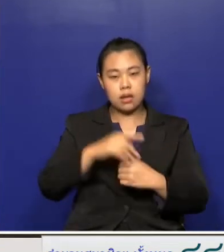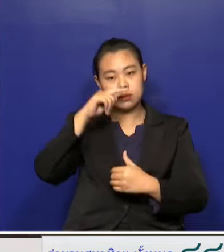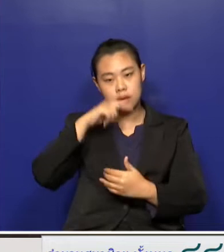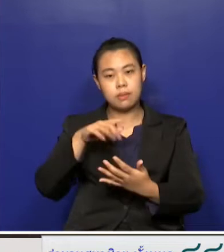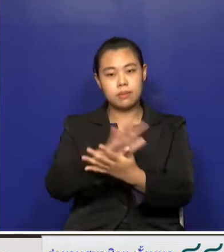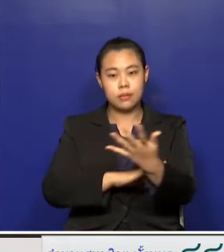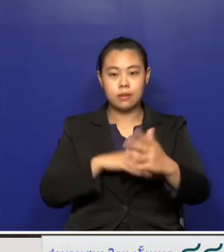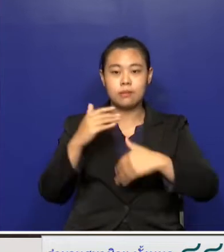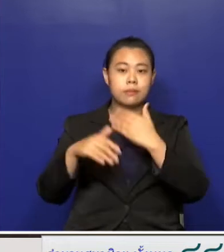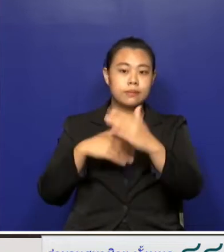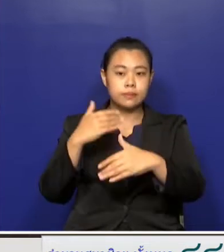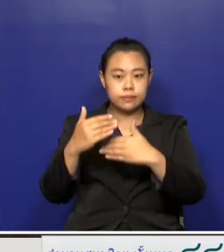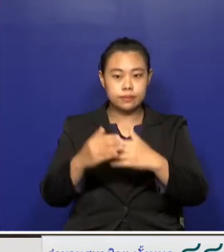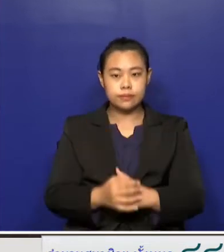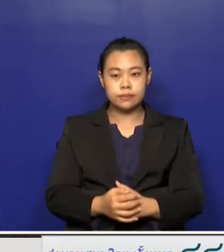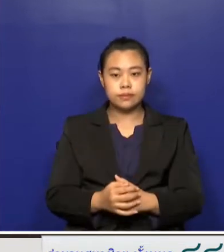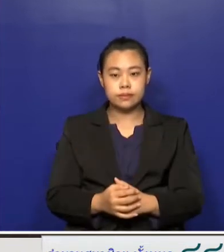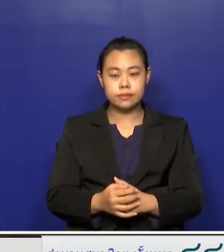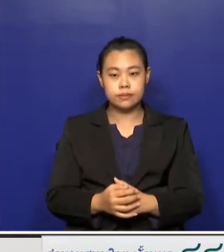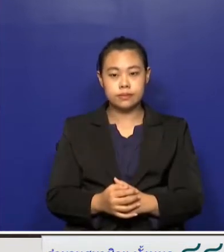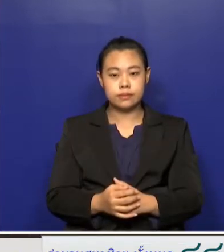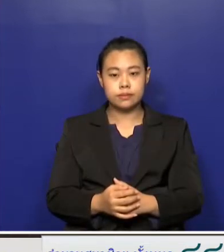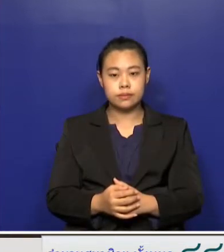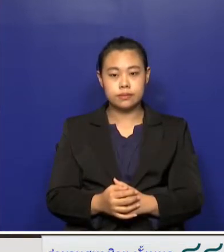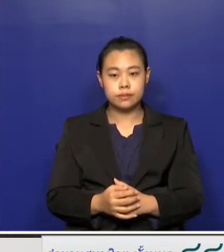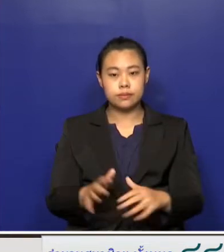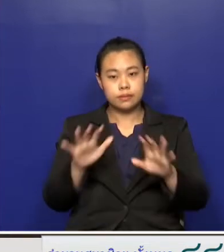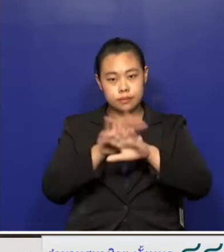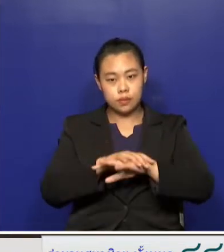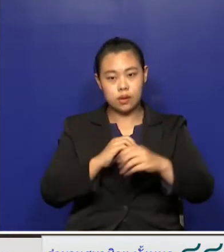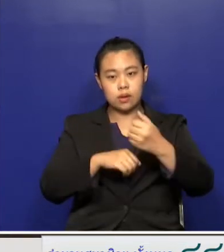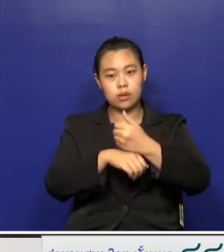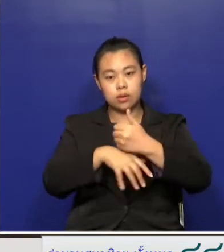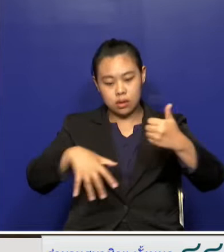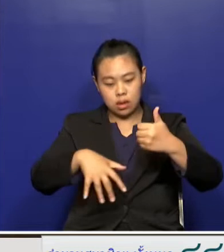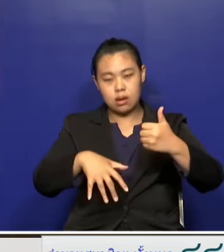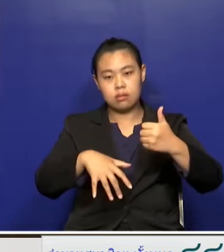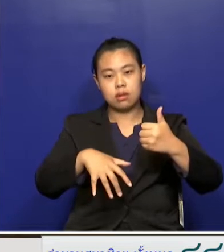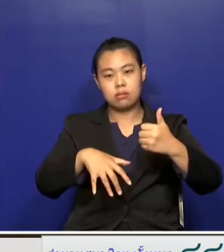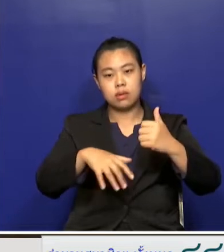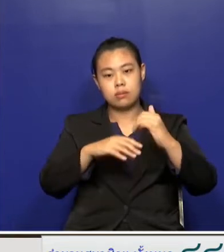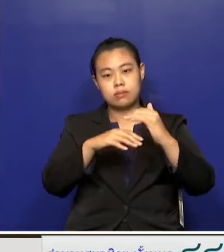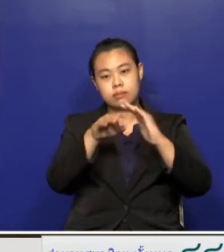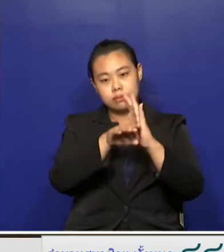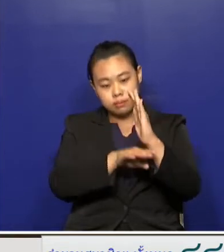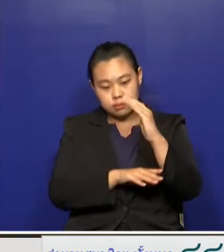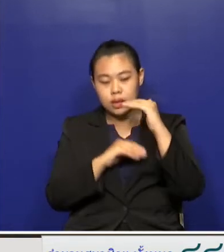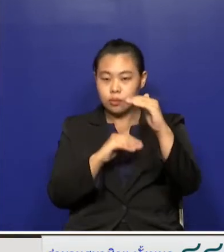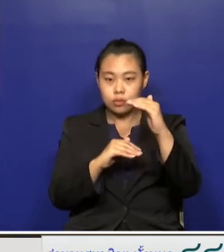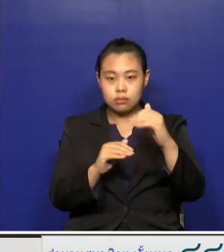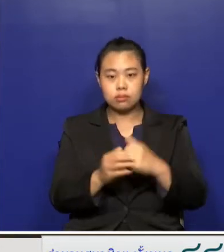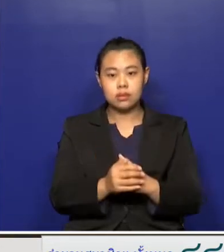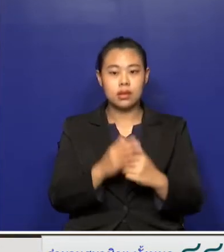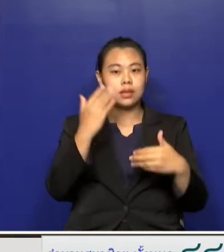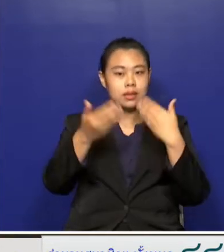ไปนะคล้ายๆว่าขึ้นรูปสร้างโครงสร้างไว้นะครับแล้วท่านก็จากเจ็ดกิจกรรม